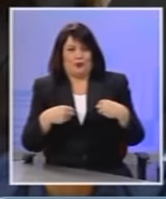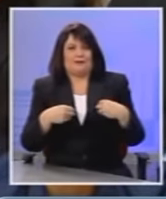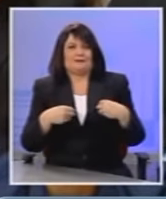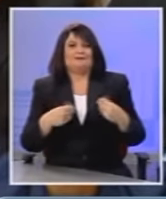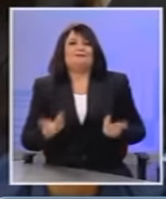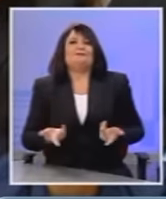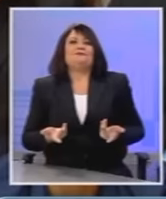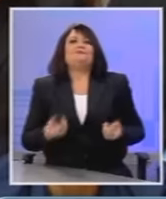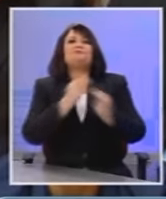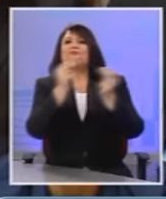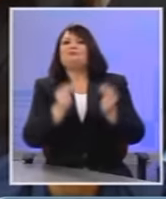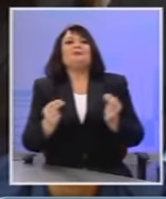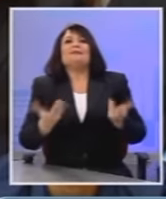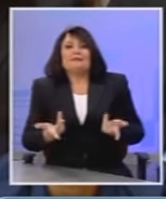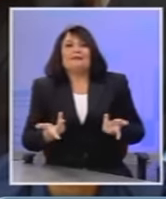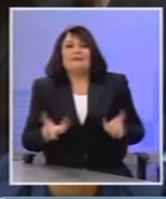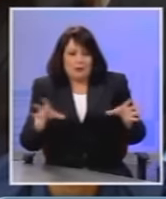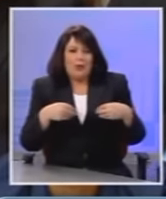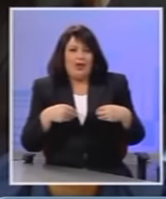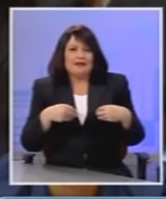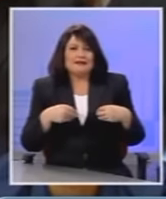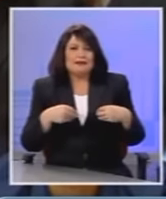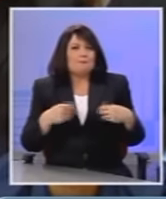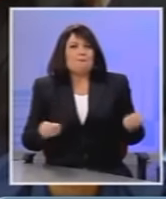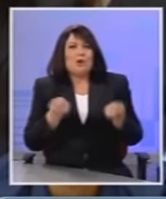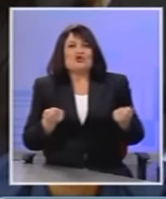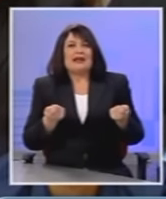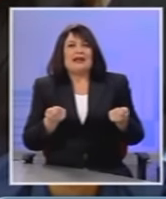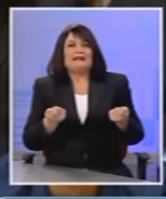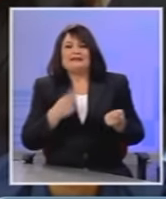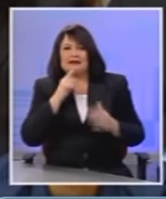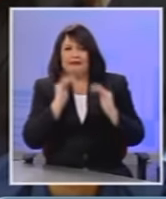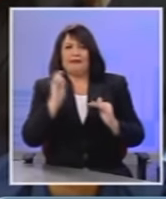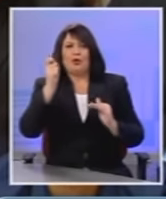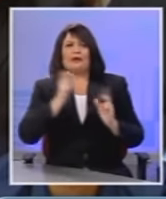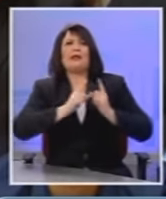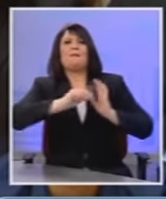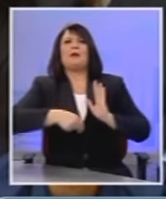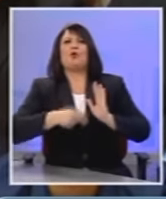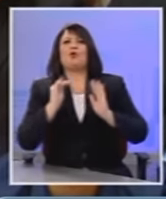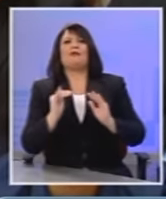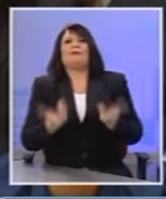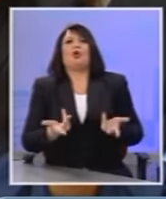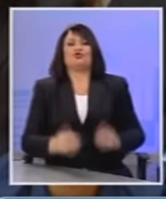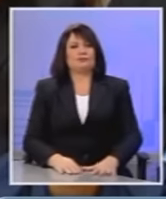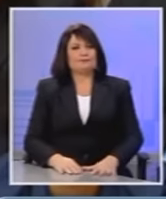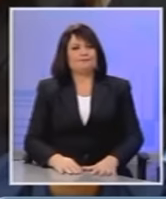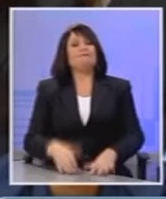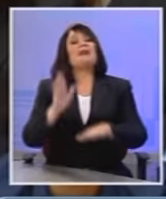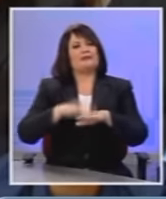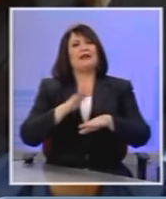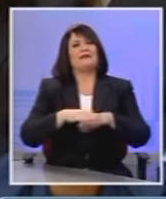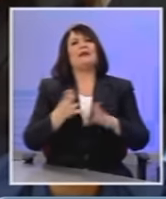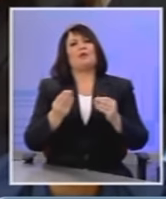τις συνέπειες του PSI και ακολουθείτε την ίδια μνημονιακή πολιτική. Έφταξαν όμως και άλλα για το